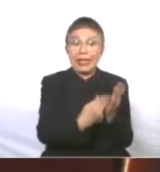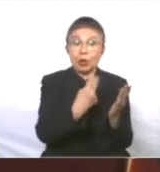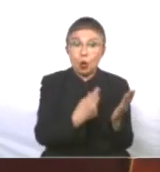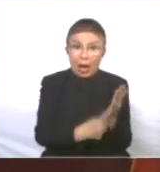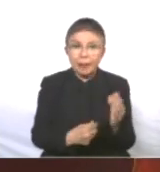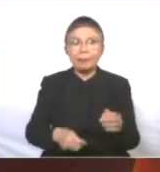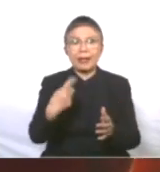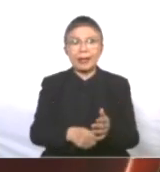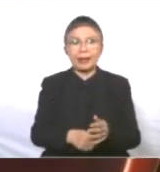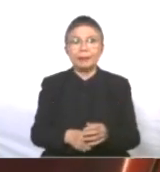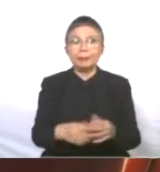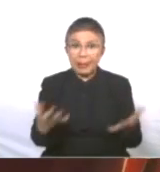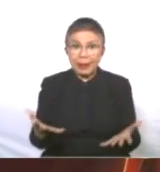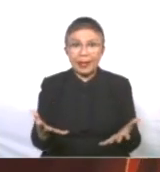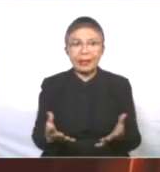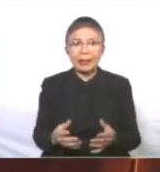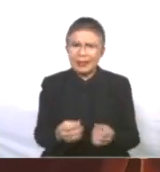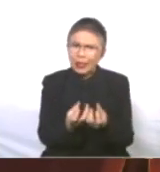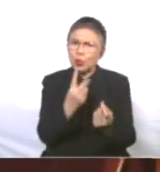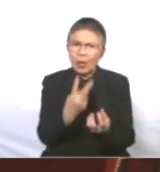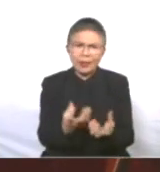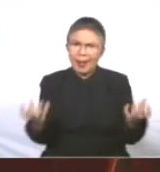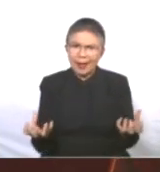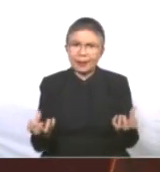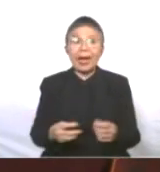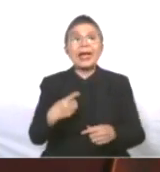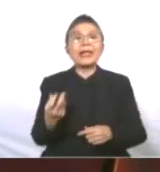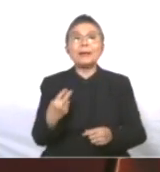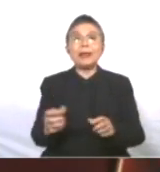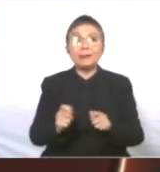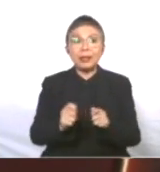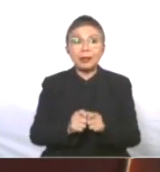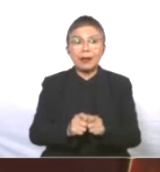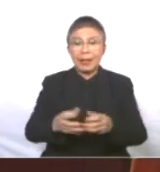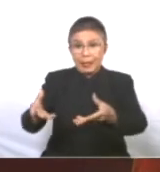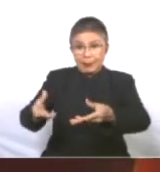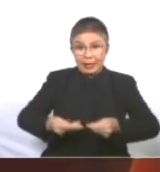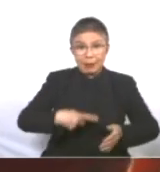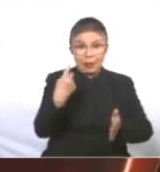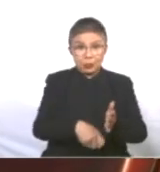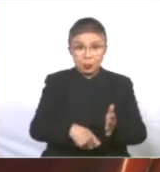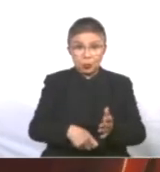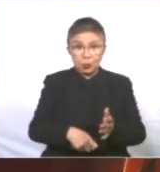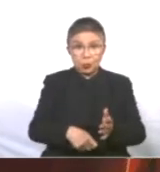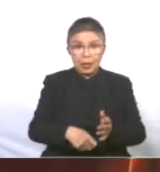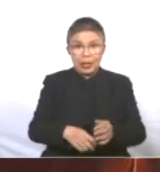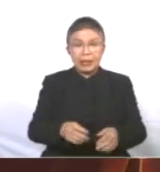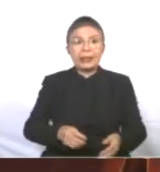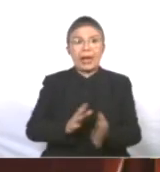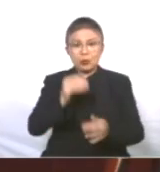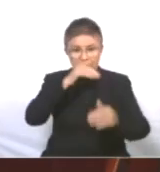sudah bilang di segmen sebelumnya, kita akan membentuk badan penerimaan pajak dikomandoi langsung oleh